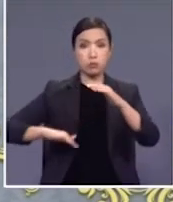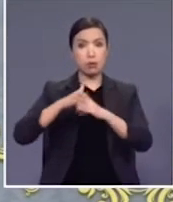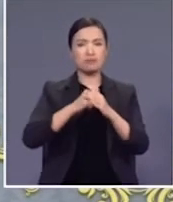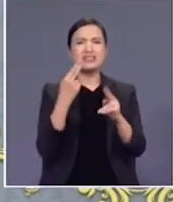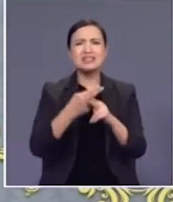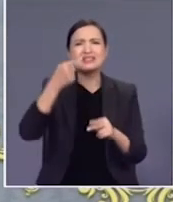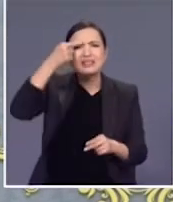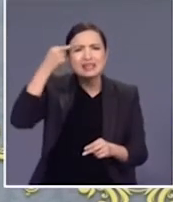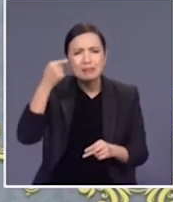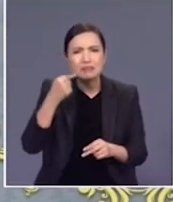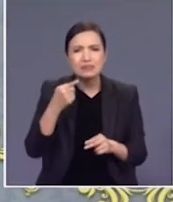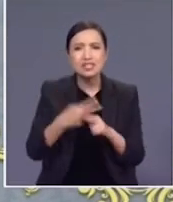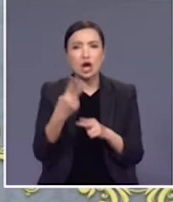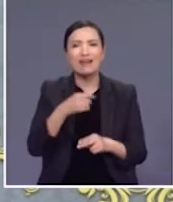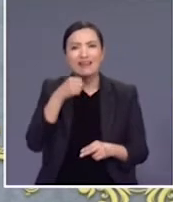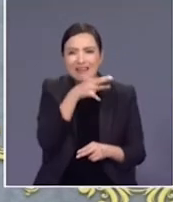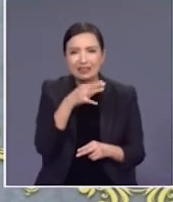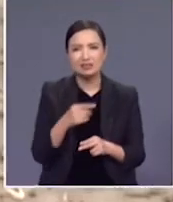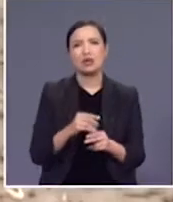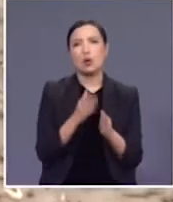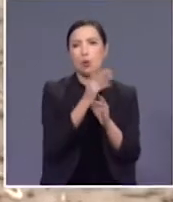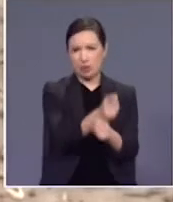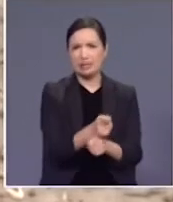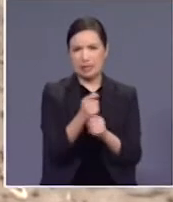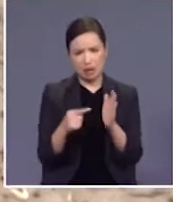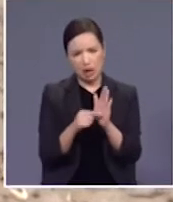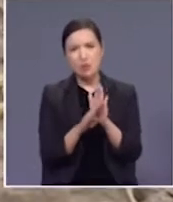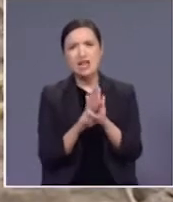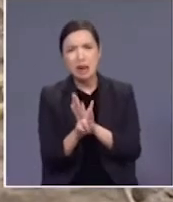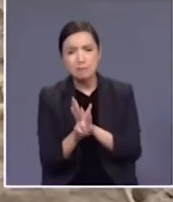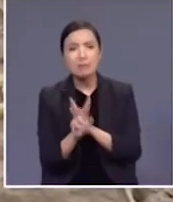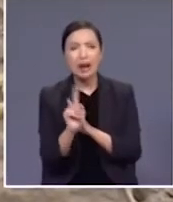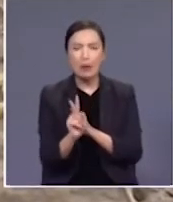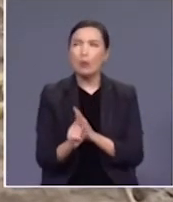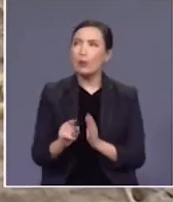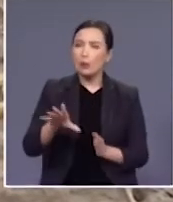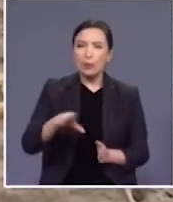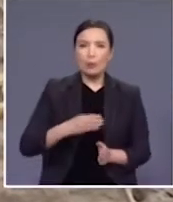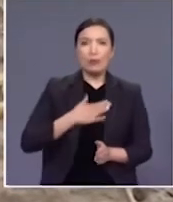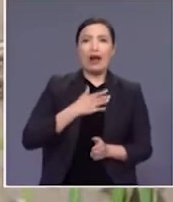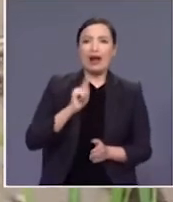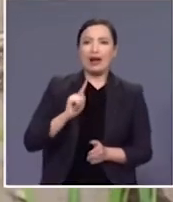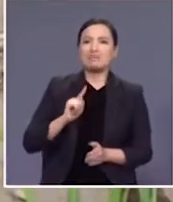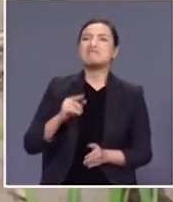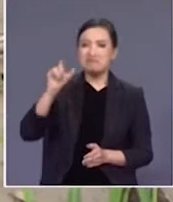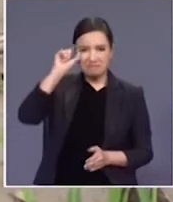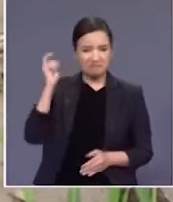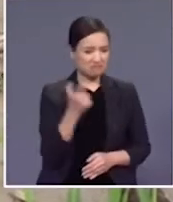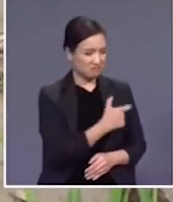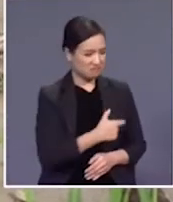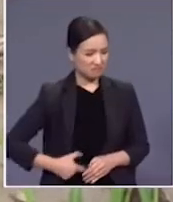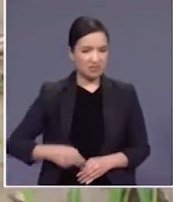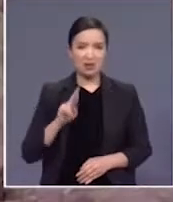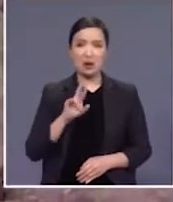ขยันยิ่งเกษตรกรต้นแบบจังหวัดบุรีรัมย์ซึ่งได้รับแรงบันดาลใจจากพระราชดำรัสของพระบาทสมเด็จพระเจ้าอยู่หัวรัชกาลที่9เรื่องการเก